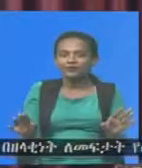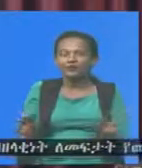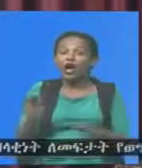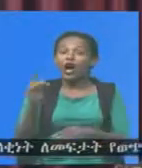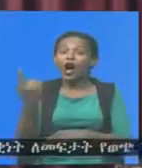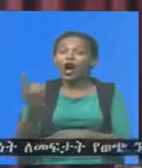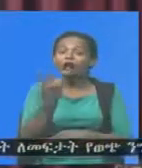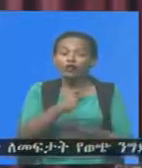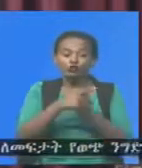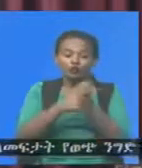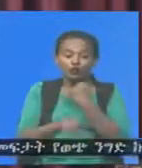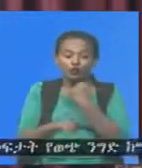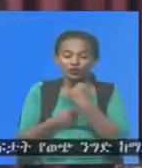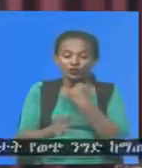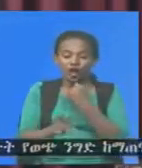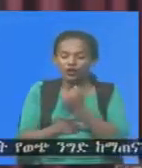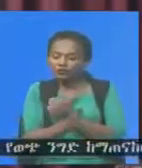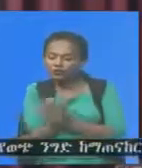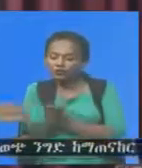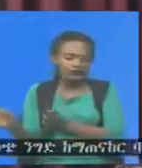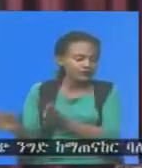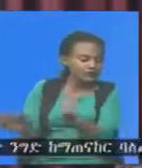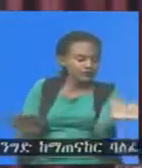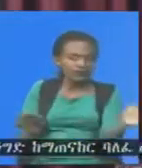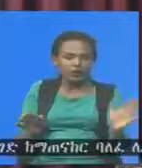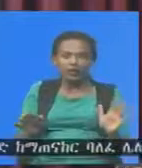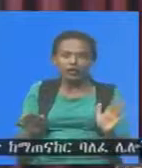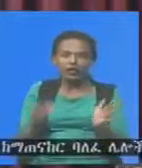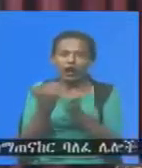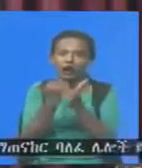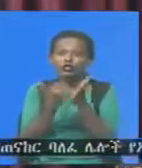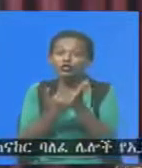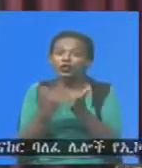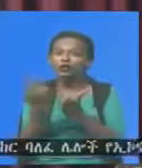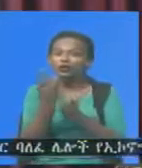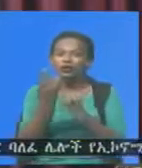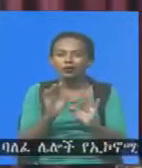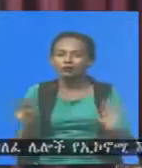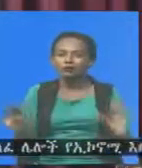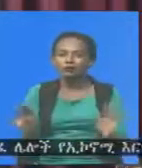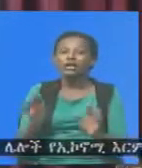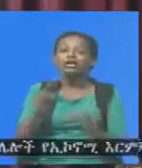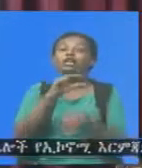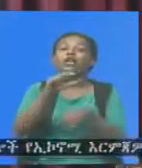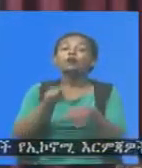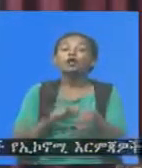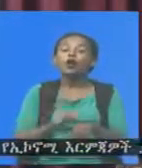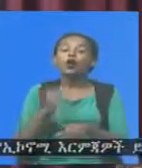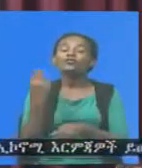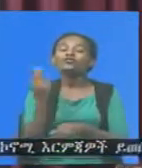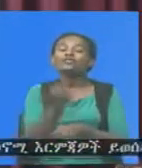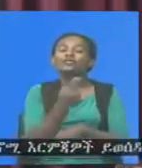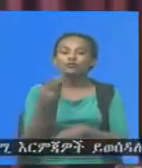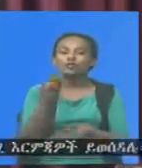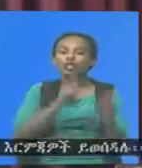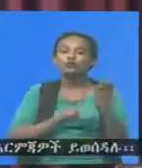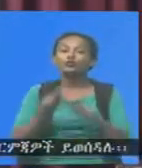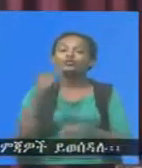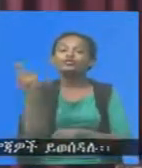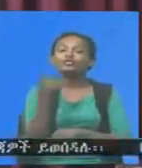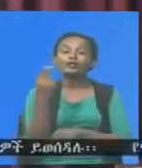አንዳንዶች ፖለቲካን ለማጣመም የሚጠቀሙበት አጀንዳ መሆን የለበትም ይሄ ሐሳብ ለህዝቦች ጥቅም ለብሔራዊ ጥቅም የሚውል ሐሳብ መሆን አለበት